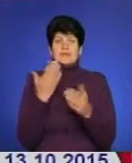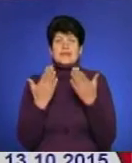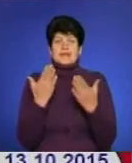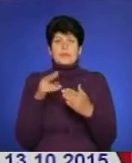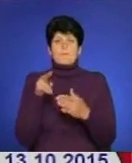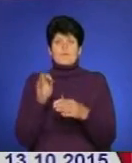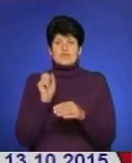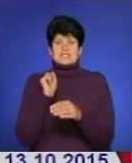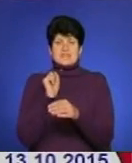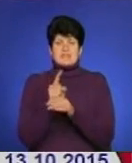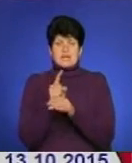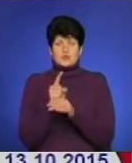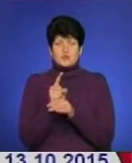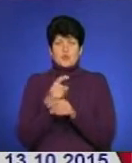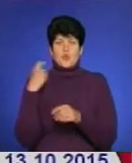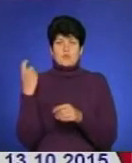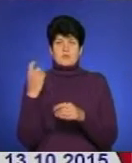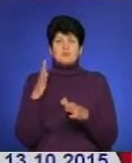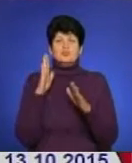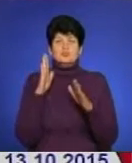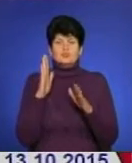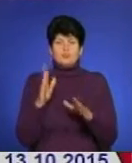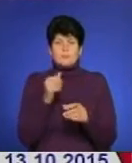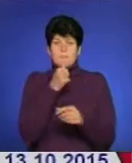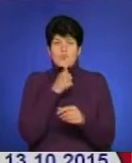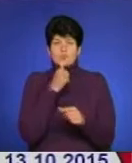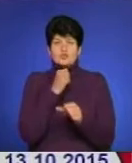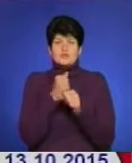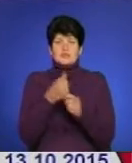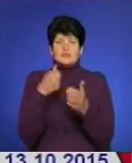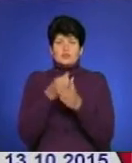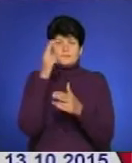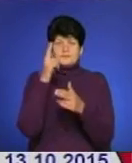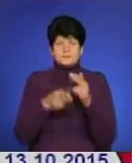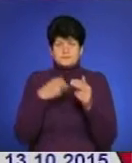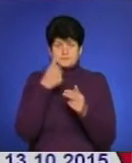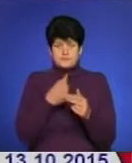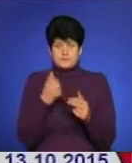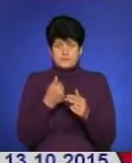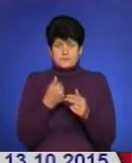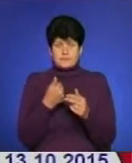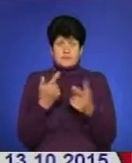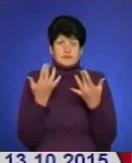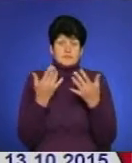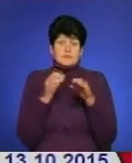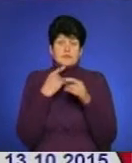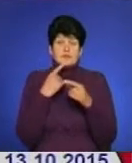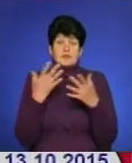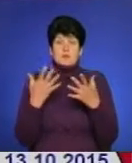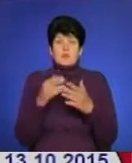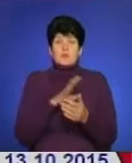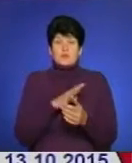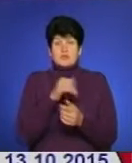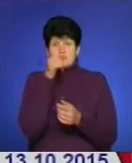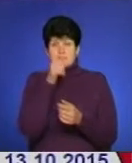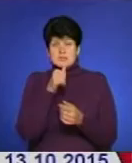завданню губернатора будемо пробувати зробити до нового року. Зроблено багато, то дуже абстрактно, тому що ми були тут місяць